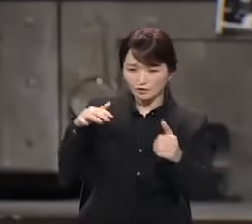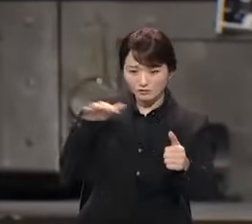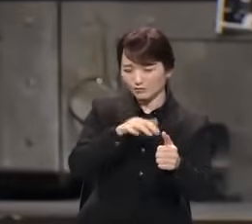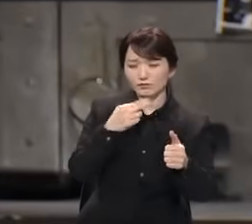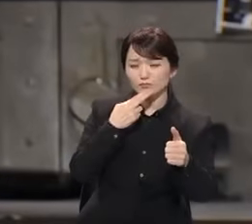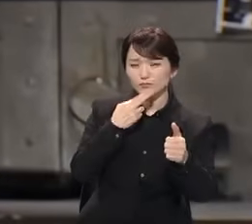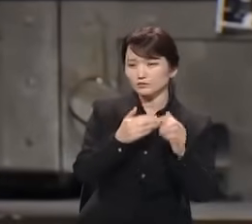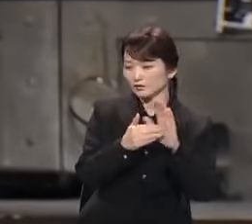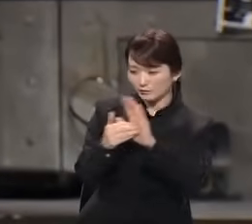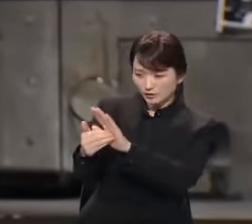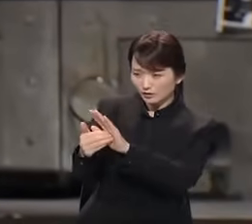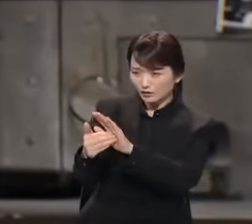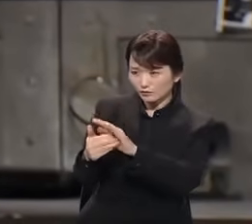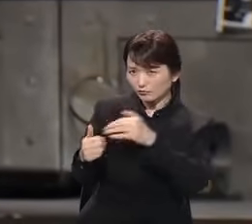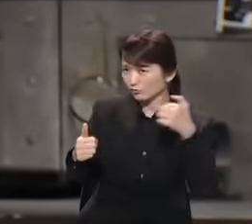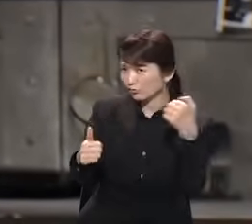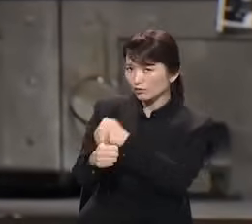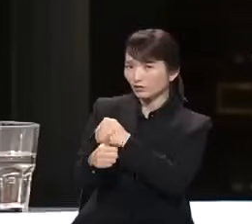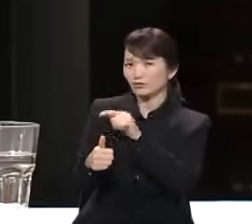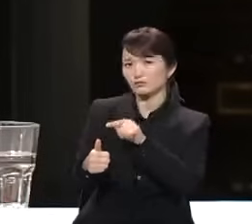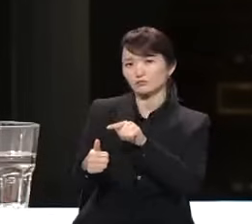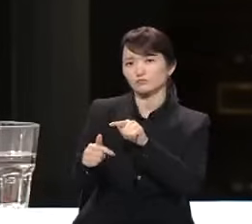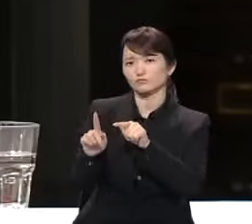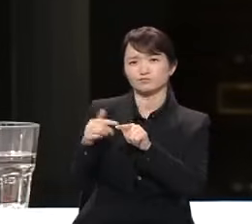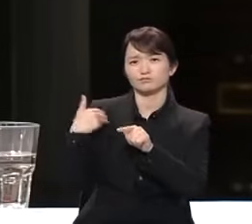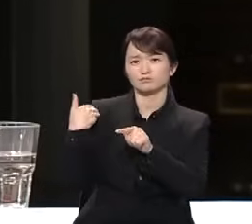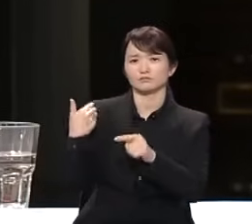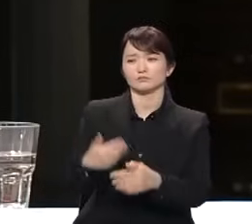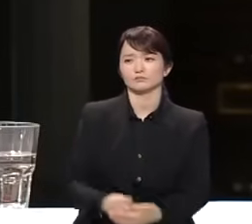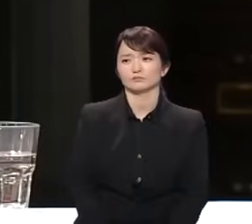저는 받아들여지지가 않네요, 사실.